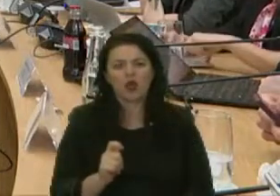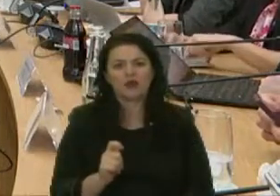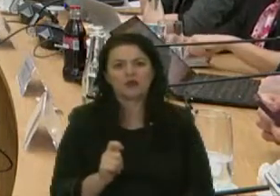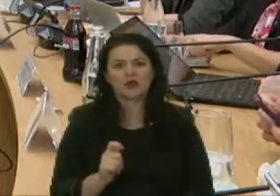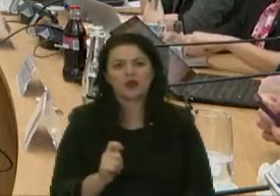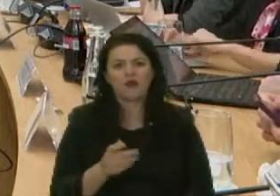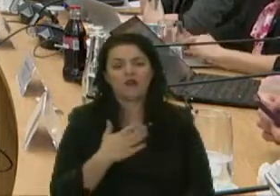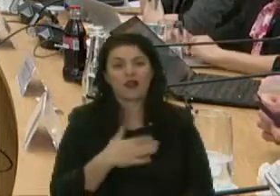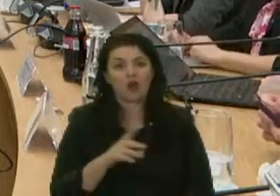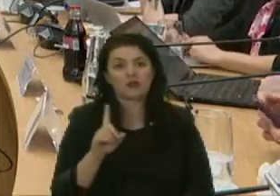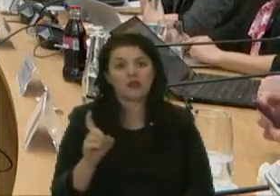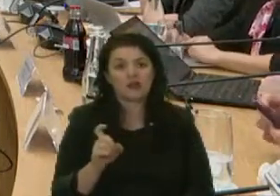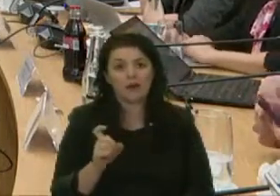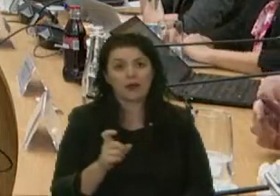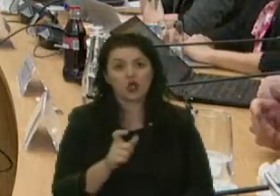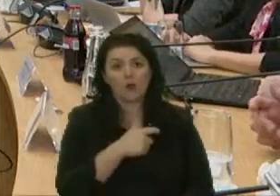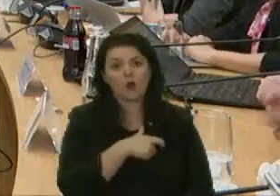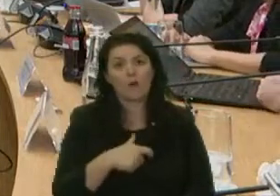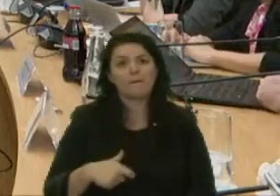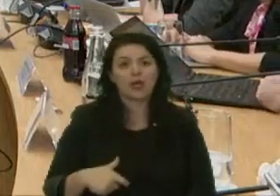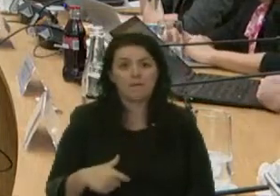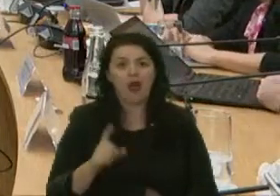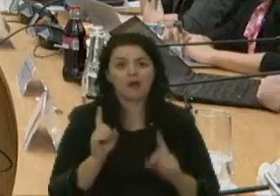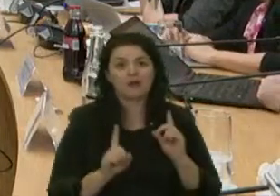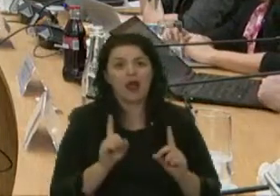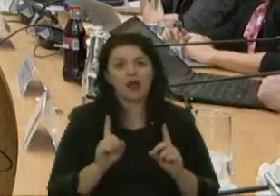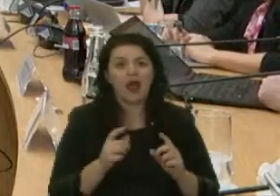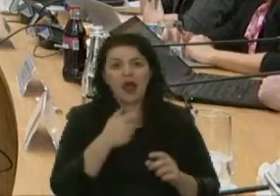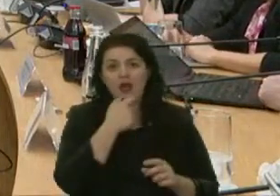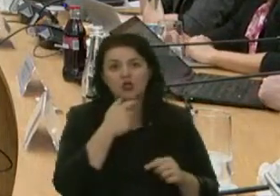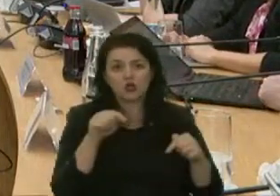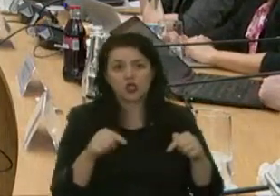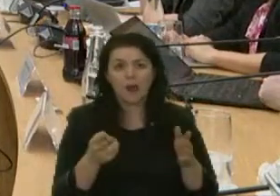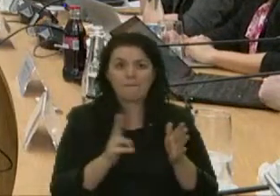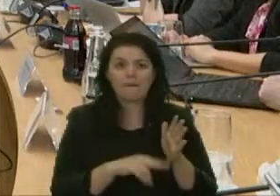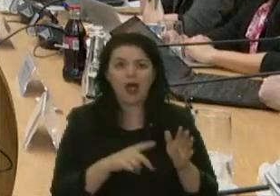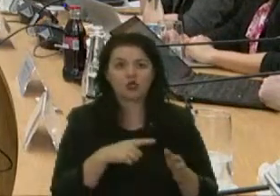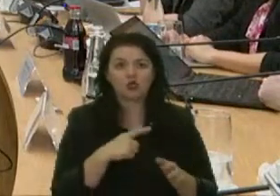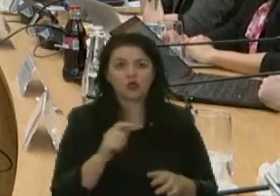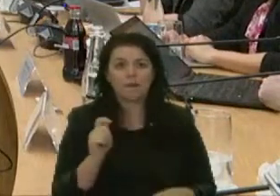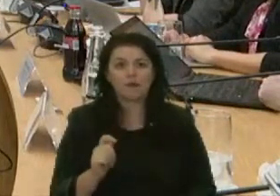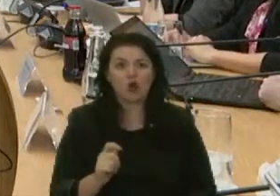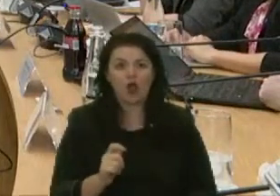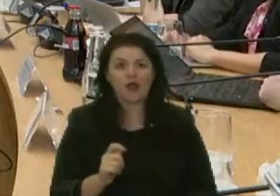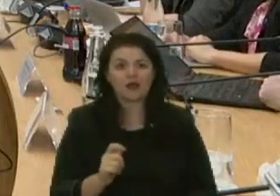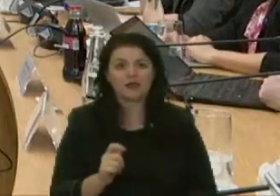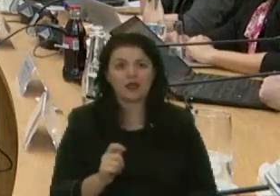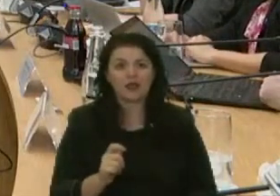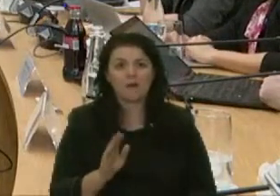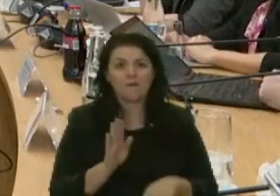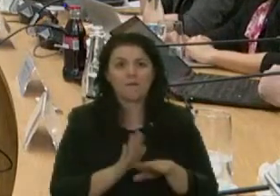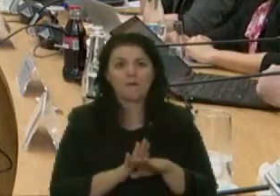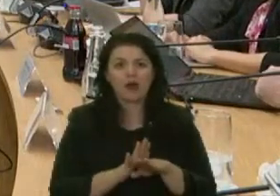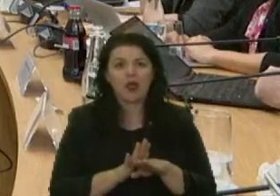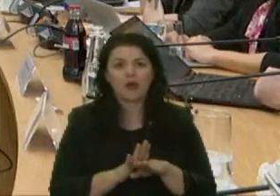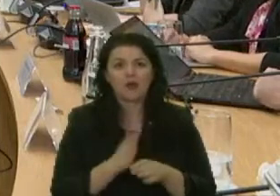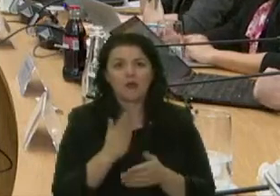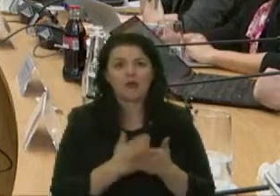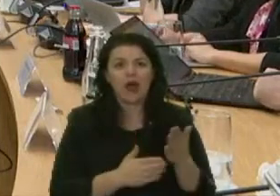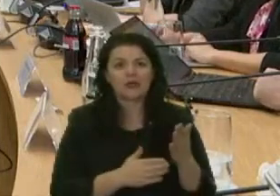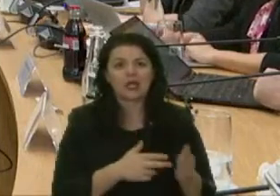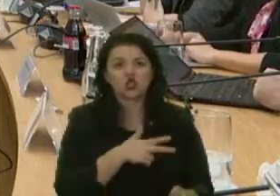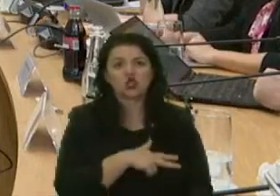aș vrea să l întreb pe Domnul Primar dacă anul acesta mai sunt proiecte pe partea